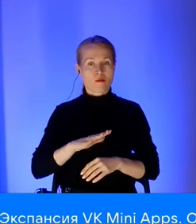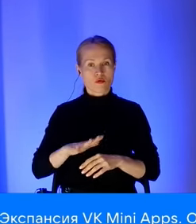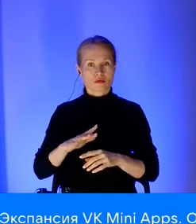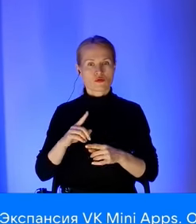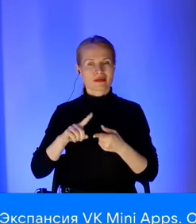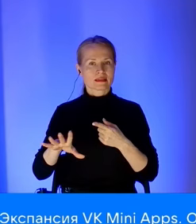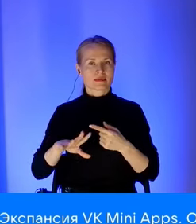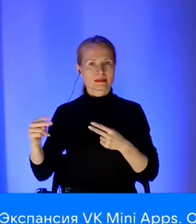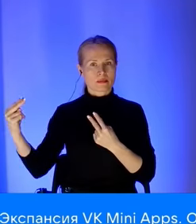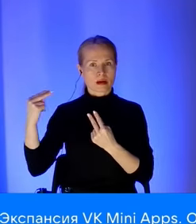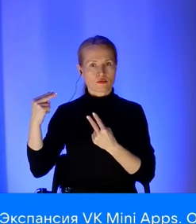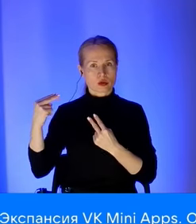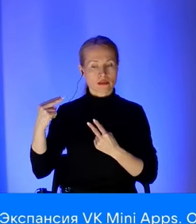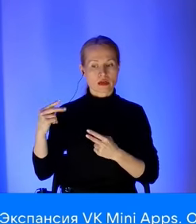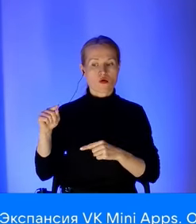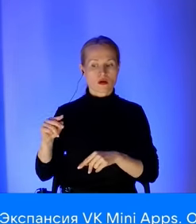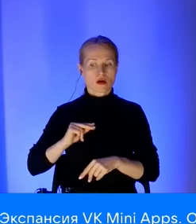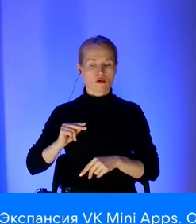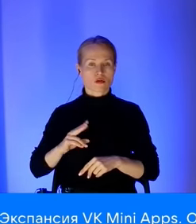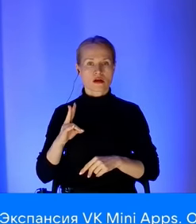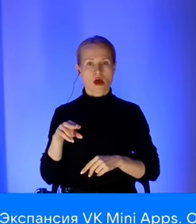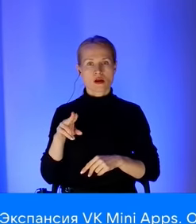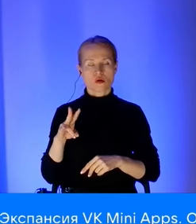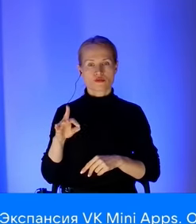системе. Работает он на Node.js,